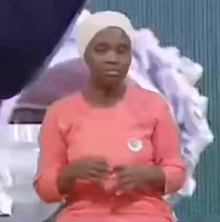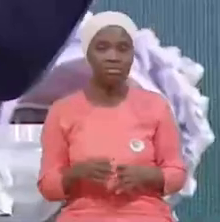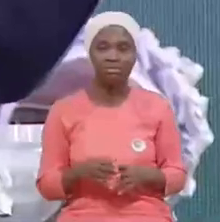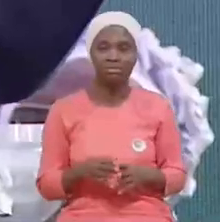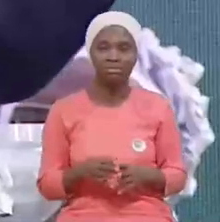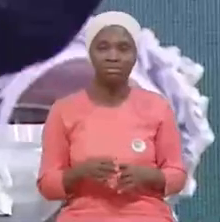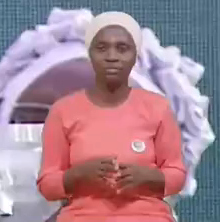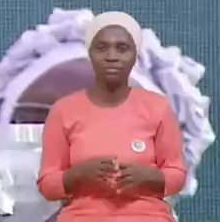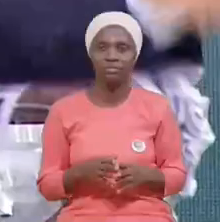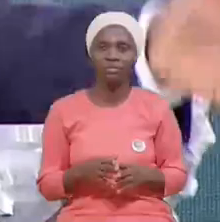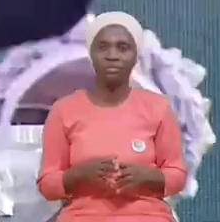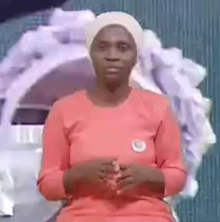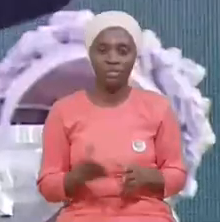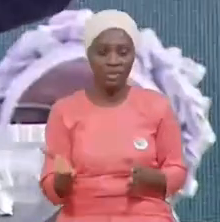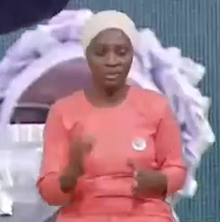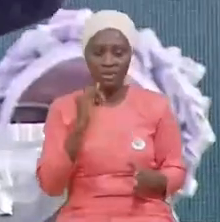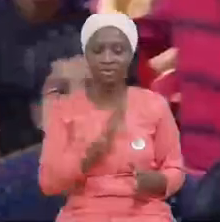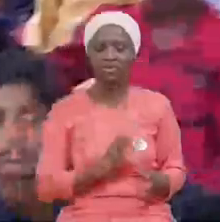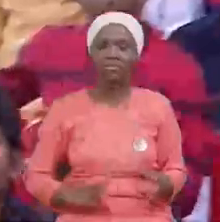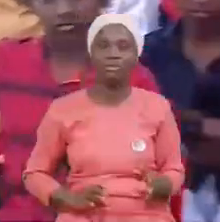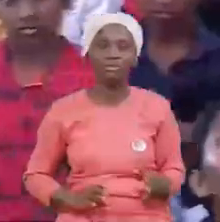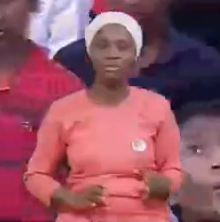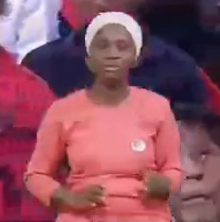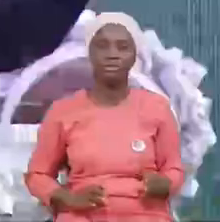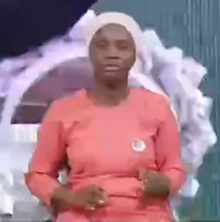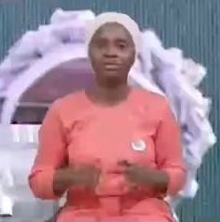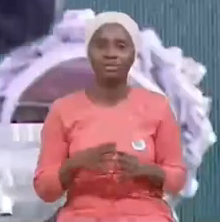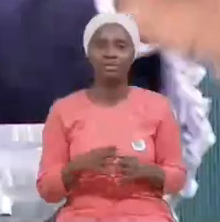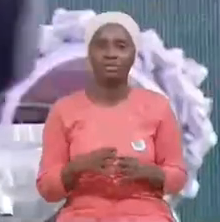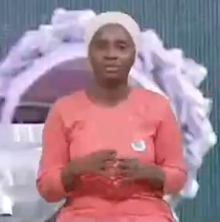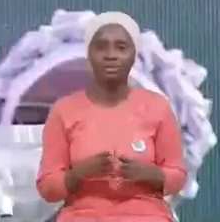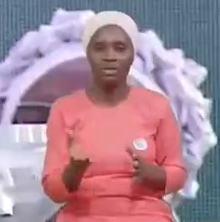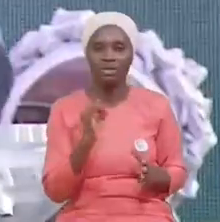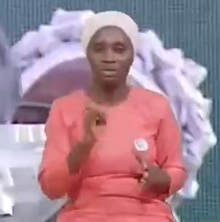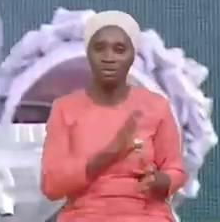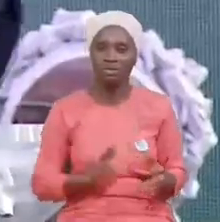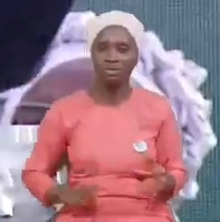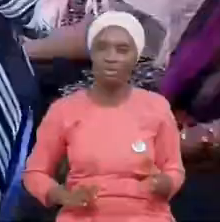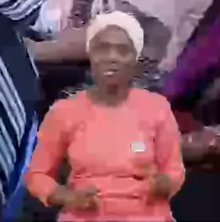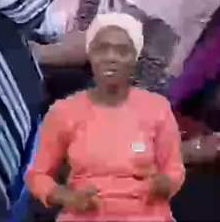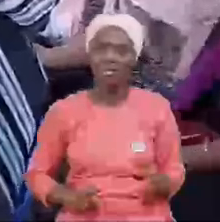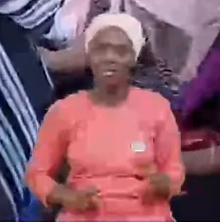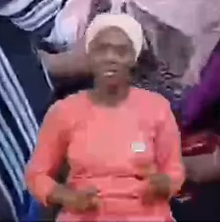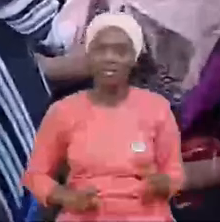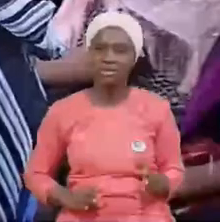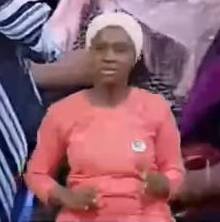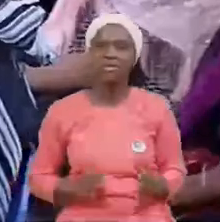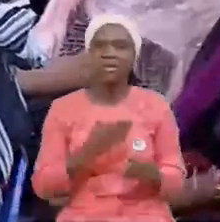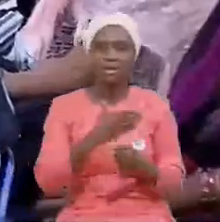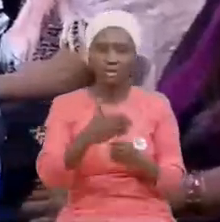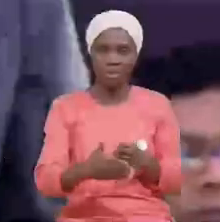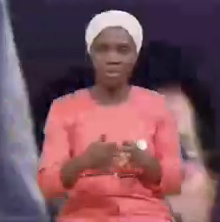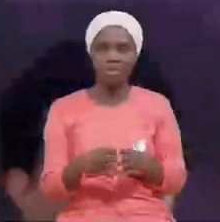entier. Voici Christ qui est plein. Voici Christ qui est complet.